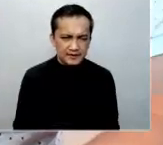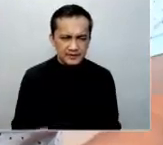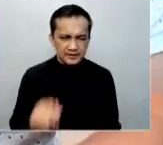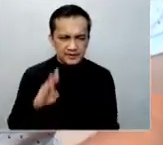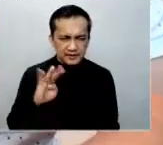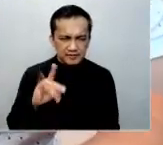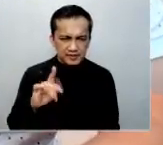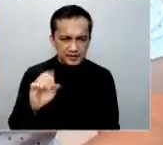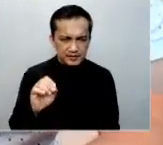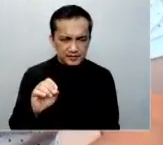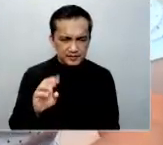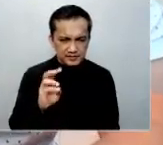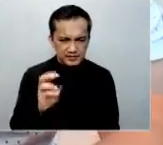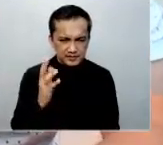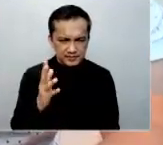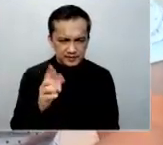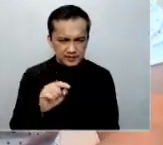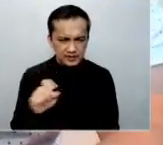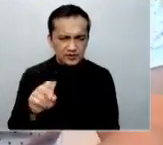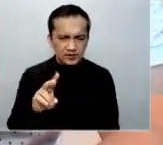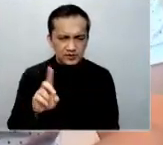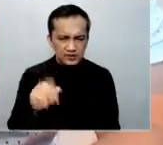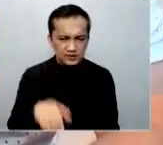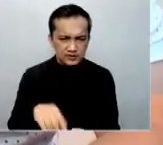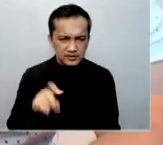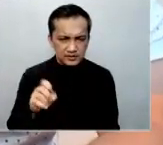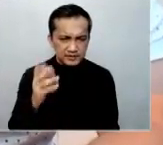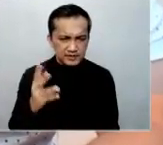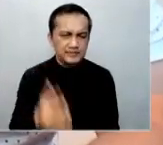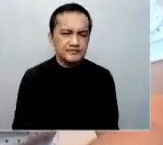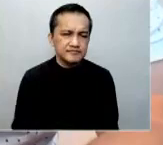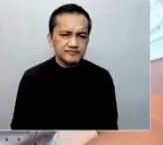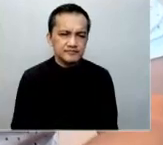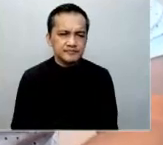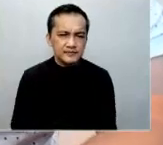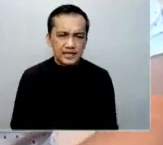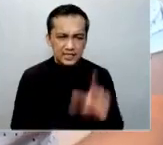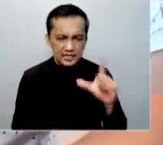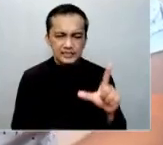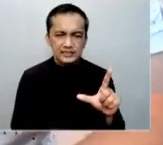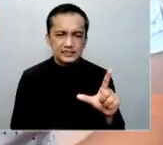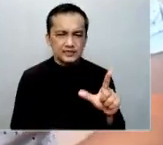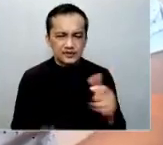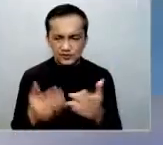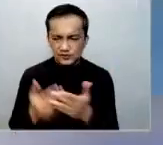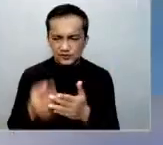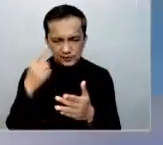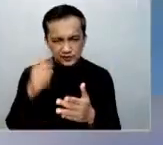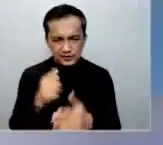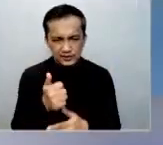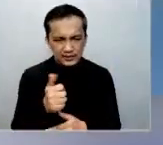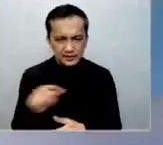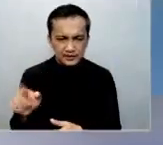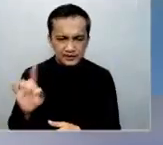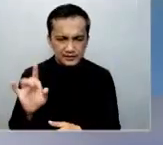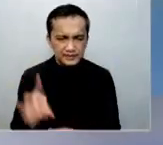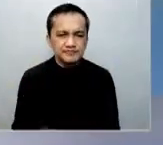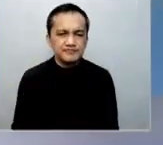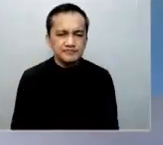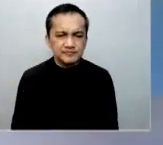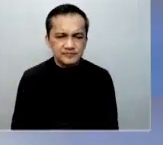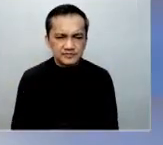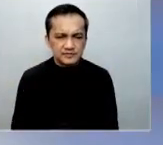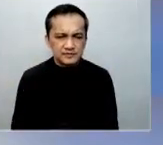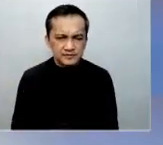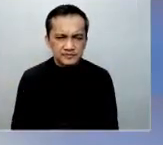ay 650 to 1,150. Okay. Large na po yun, good for 10 to 18 people, ganyan. And then ang ating